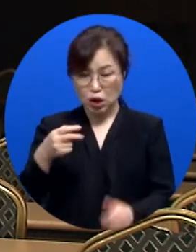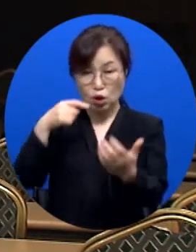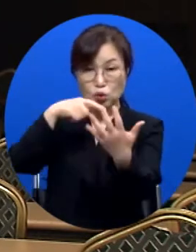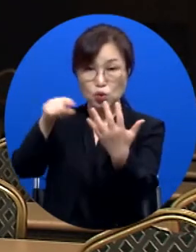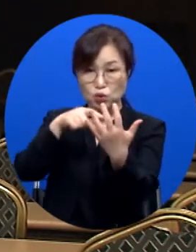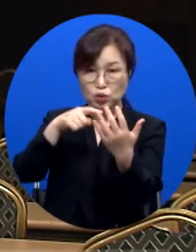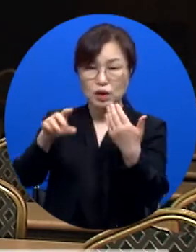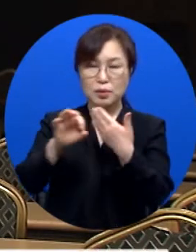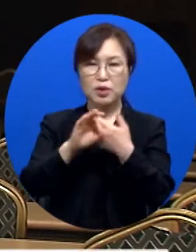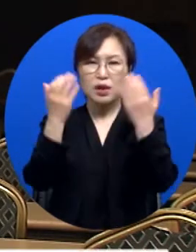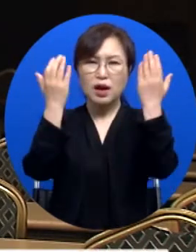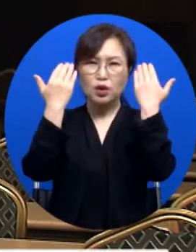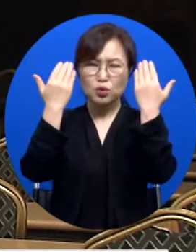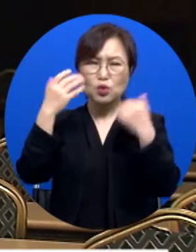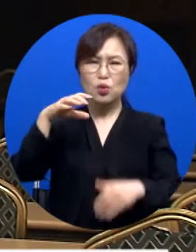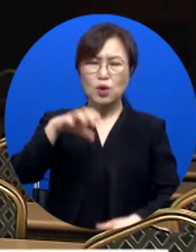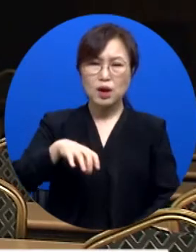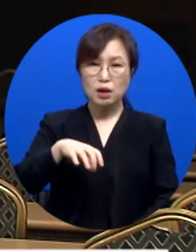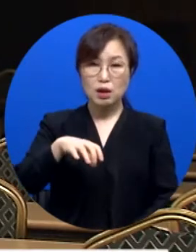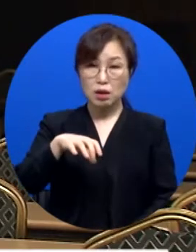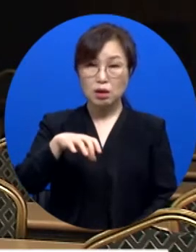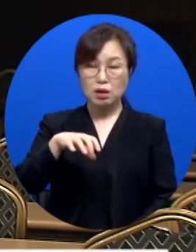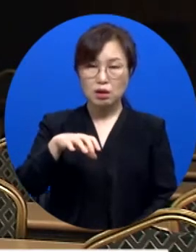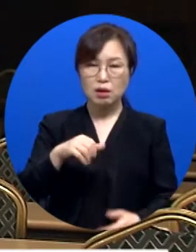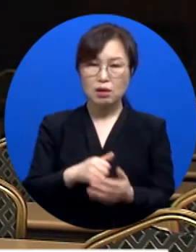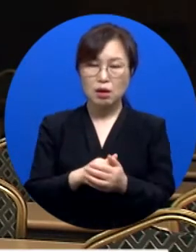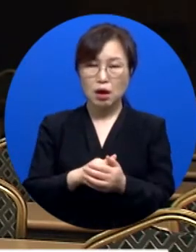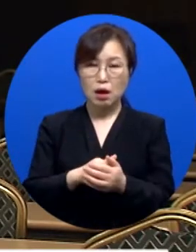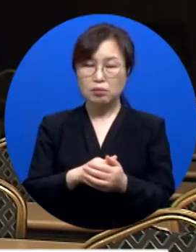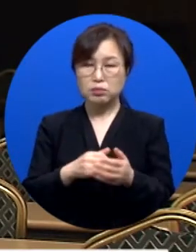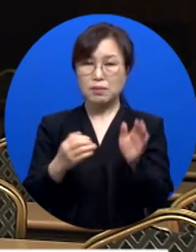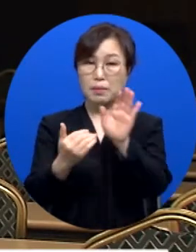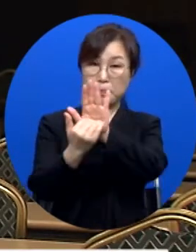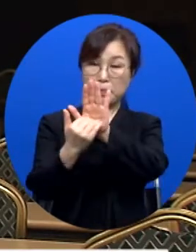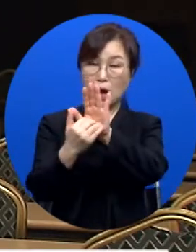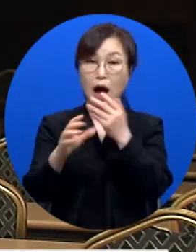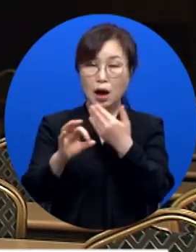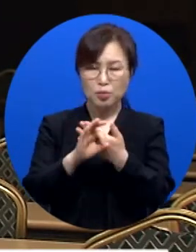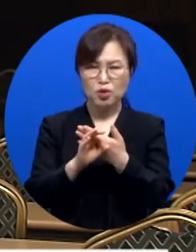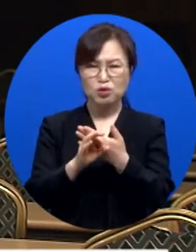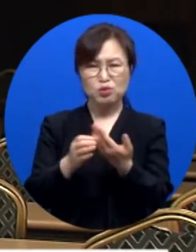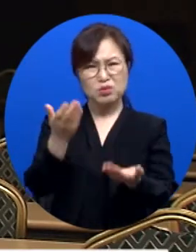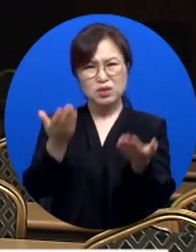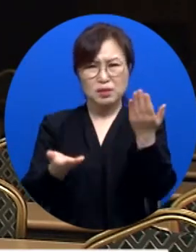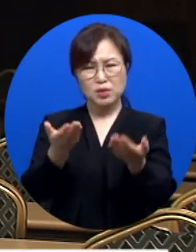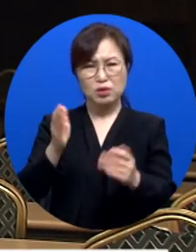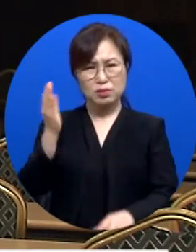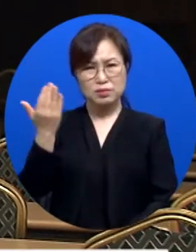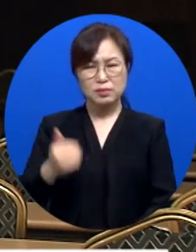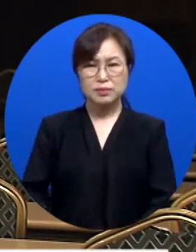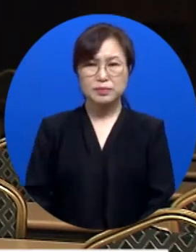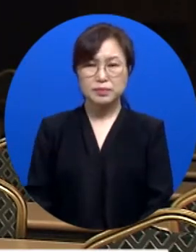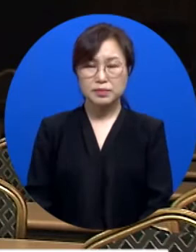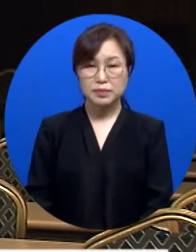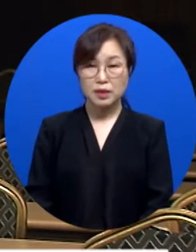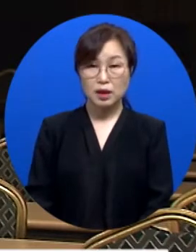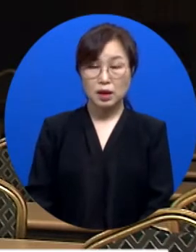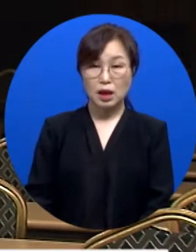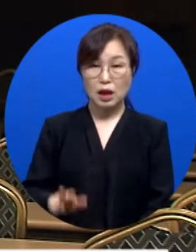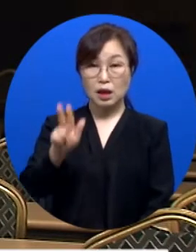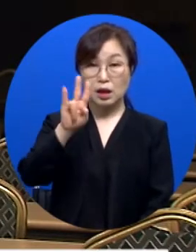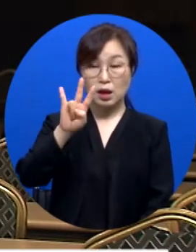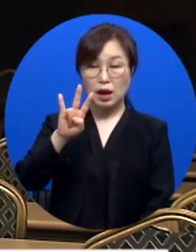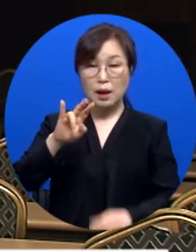학교에서 않아 난 학교는 역차별 당할 수가 있습니다 12번째 탈 동성에 상담 철회가